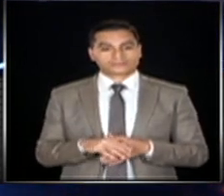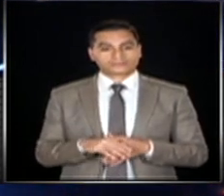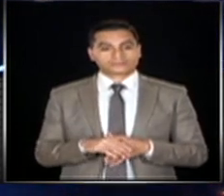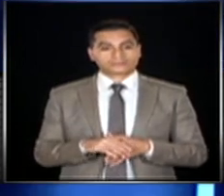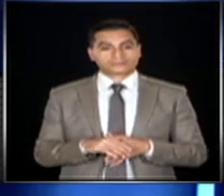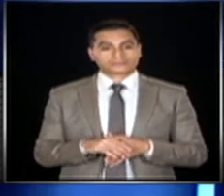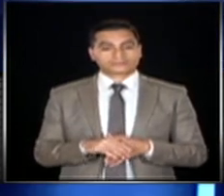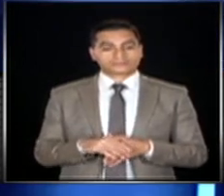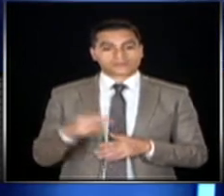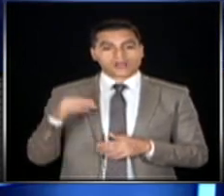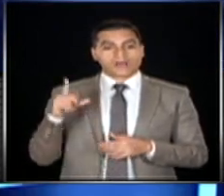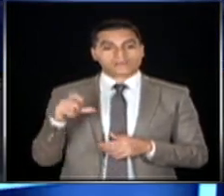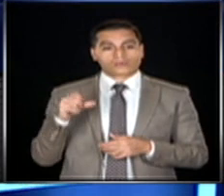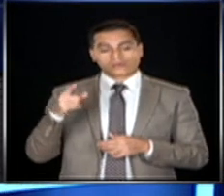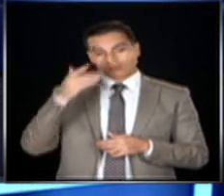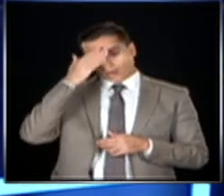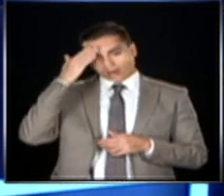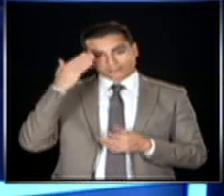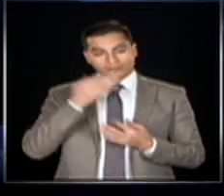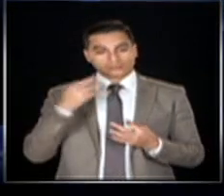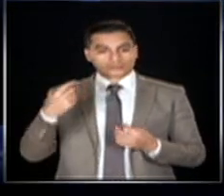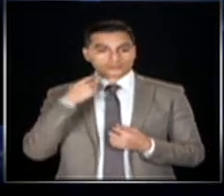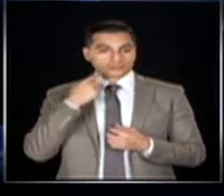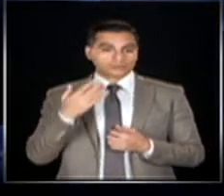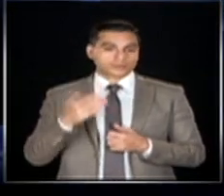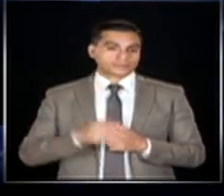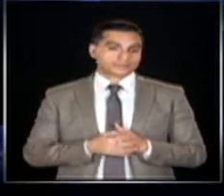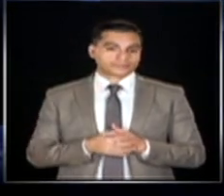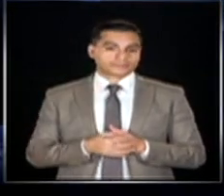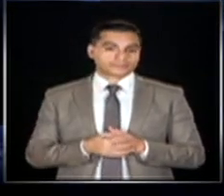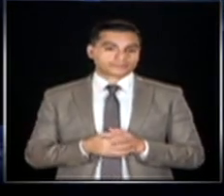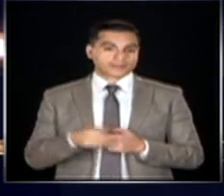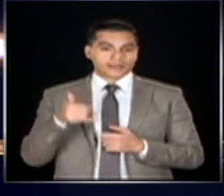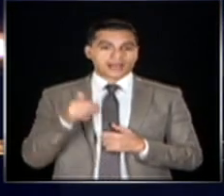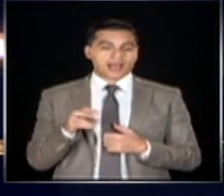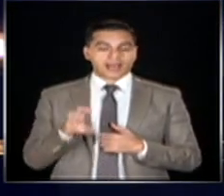يا عمر ده أنت صاحب خبرة يا عمر. آية برافو عليكي، 10 نقط.